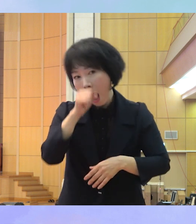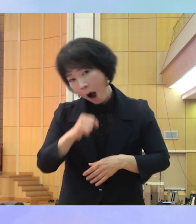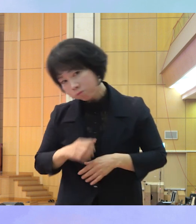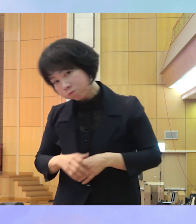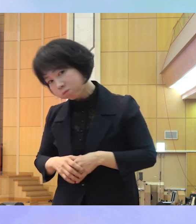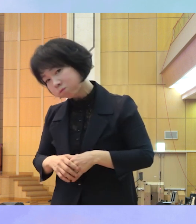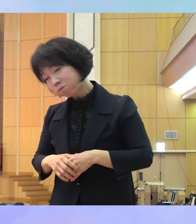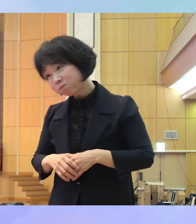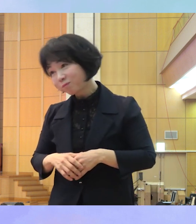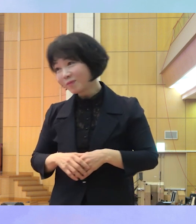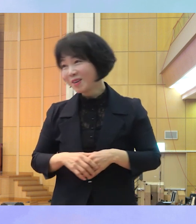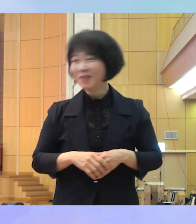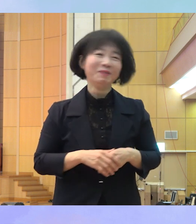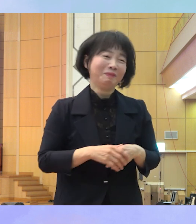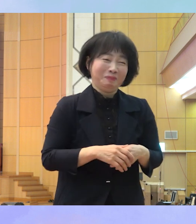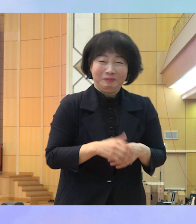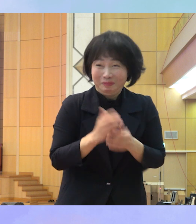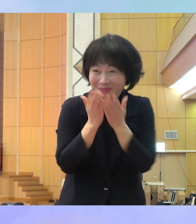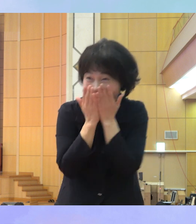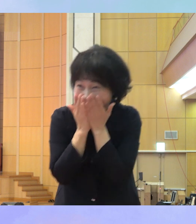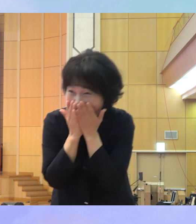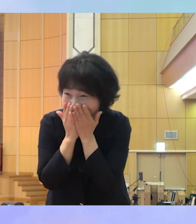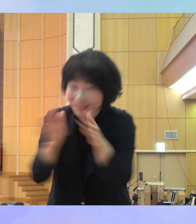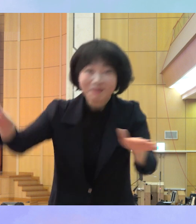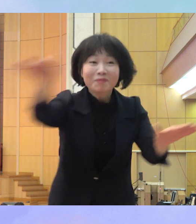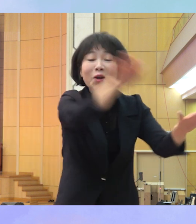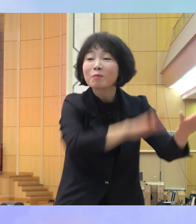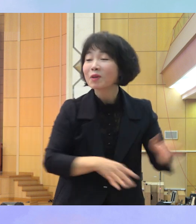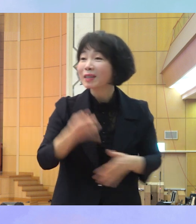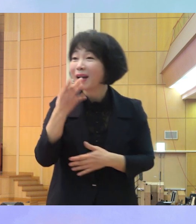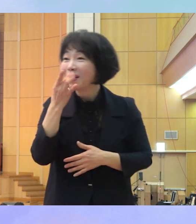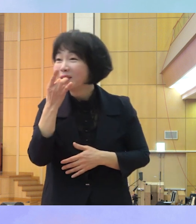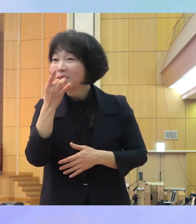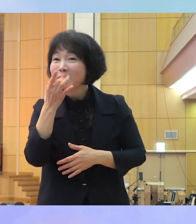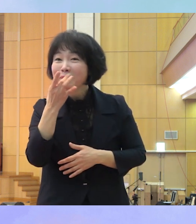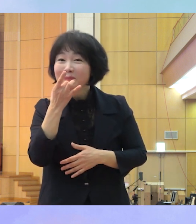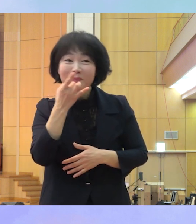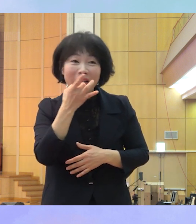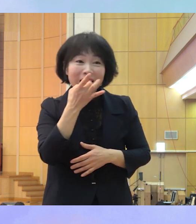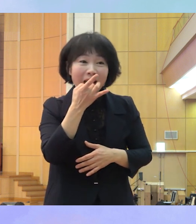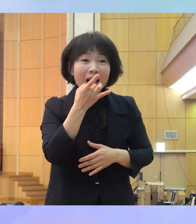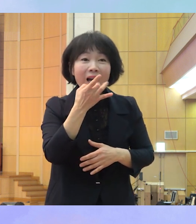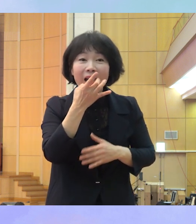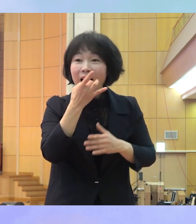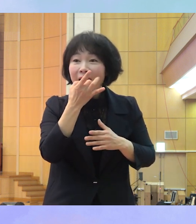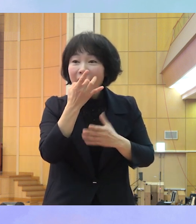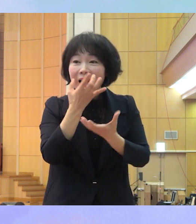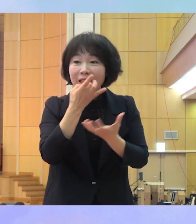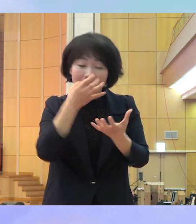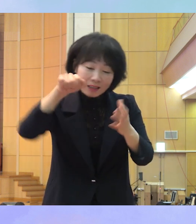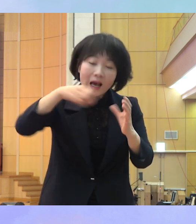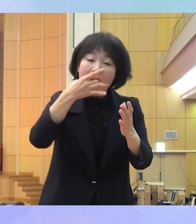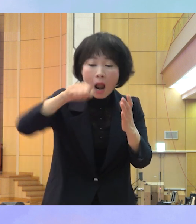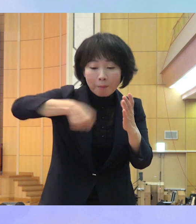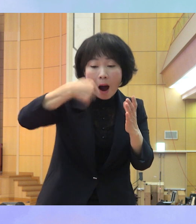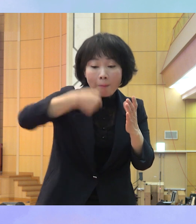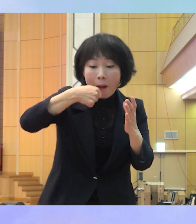드리겠습니다. 그리고 밥을 먹게 되면 탄수화물을 섭취하게